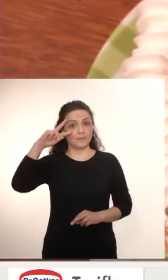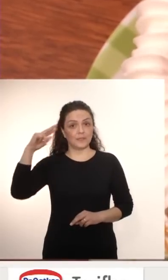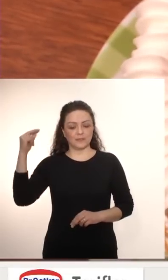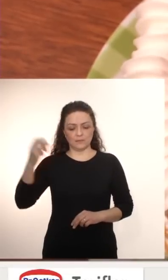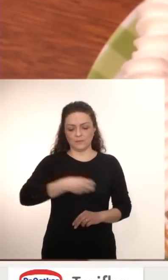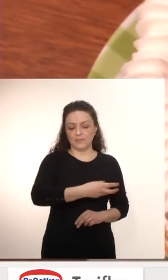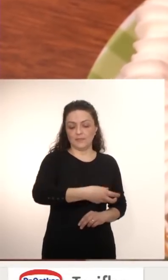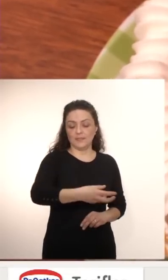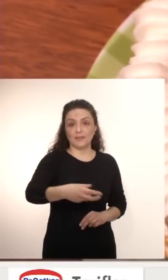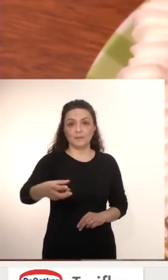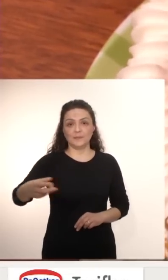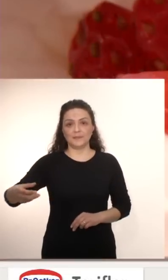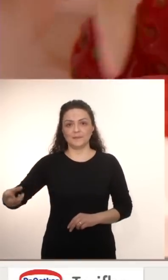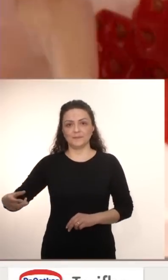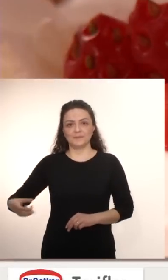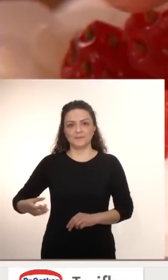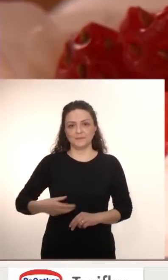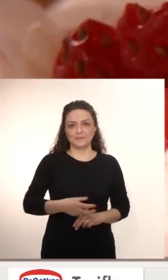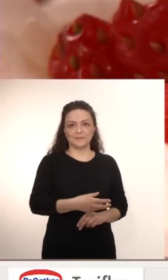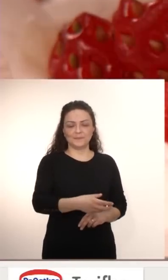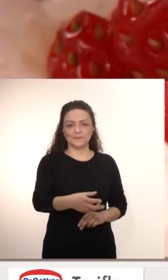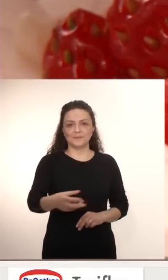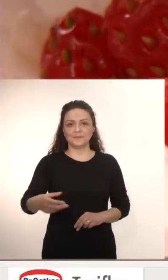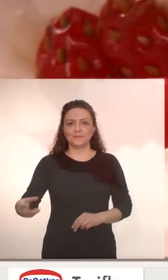Bademleri serpin.